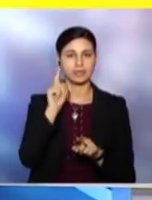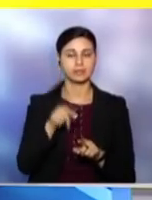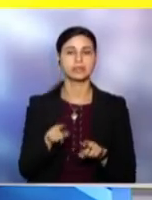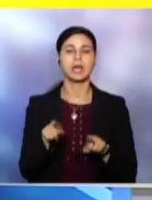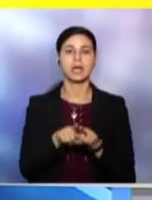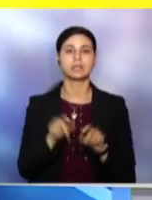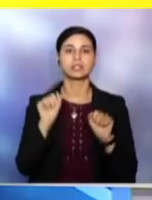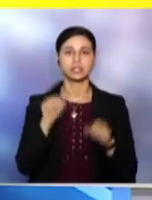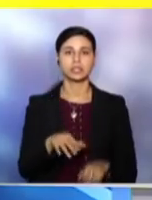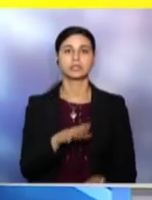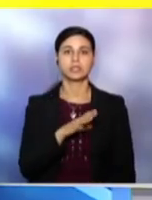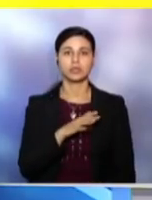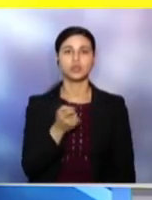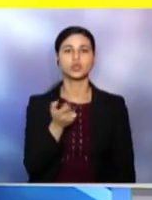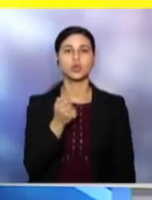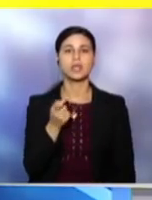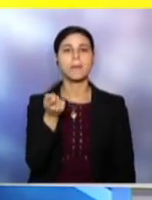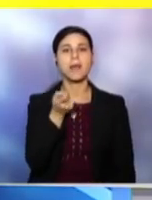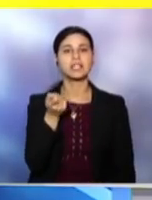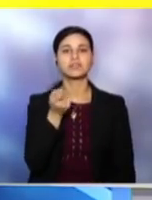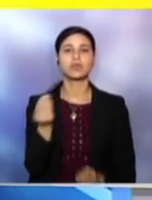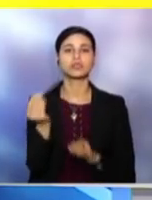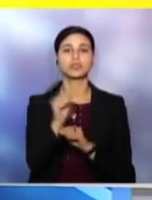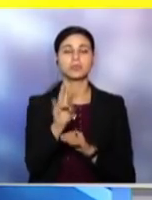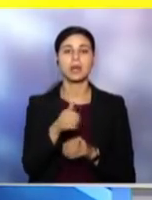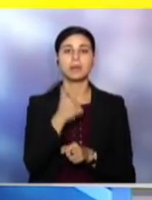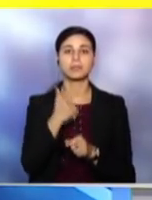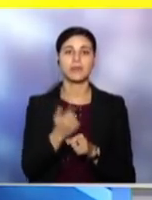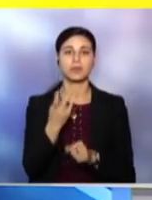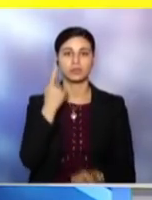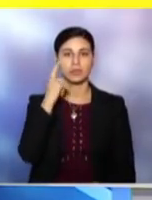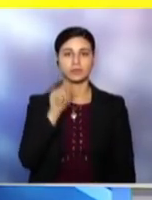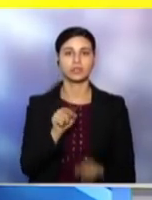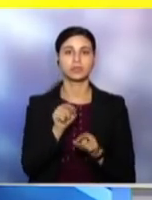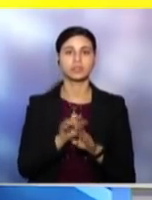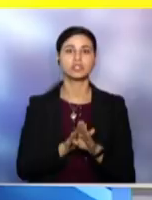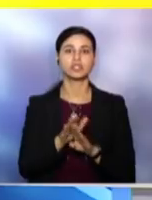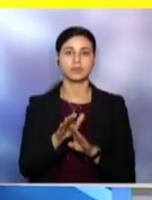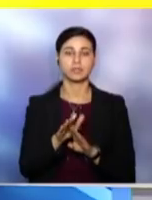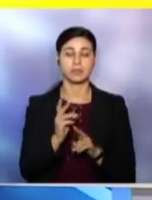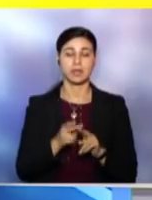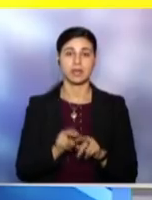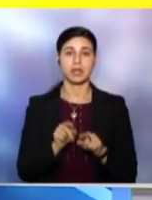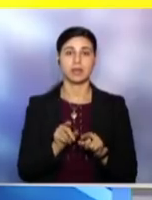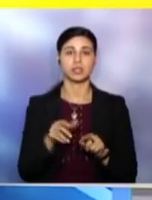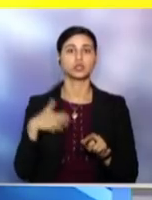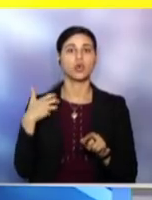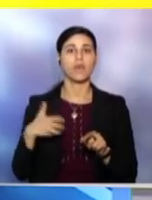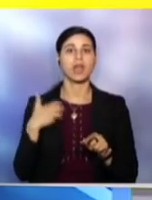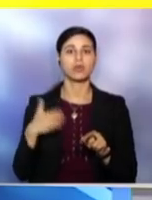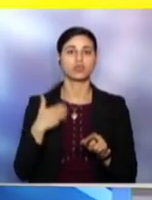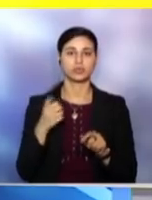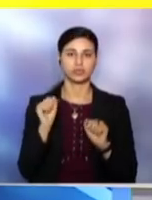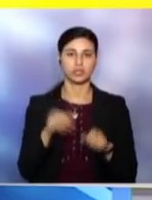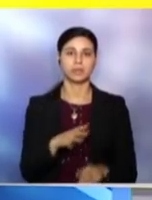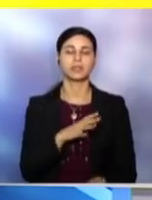შეიძლება მცირე რაოდენობით მარცვლეულითაც შევისოთ, მაგრამ მთავარი უნდა გვახსოვდეს, რომ მისი შევსება და აი სწორედ ცხოველური პროდუქტებით